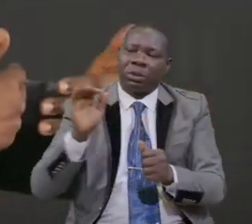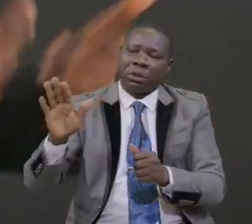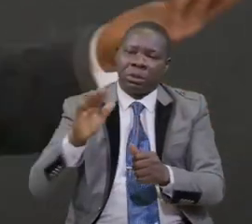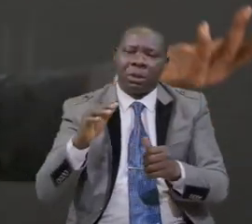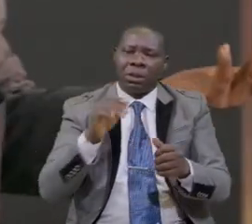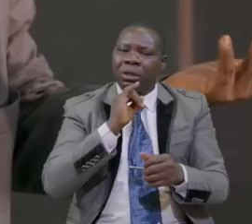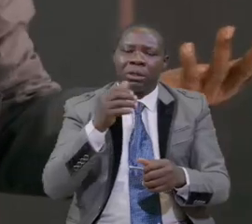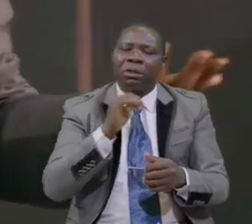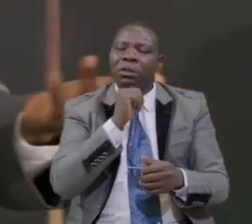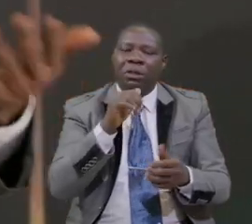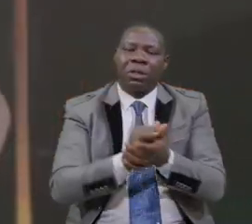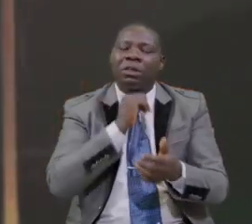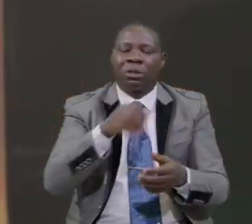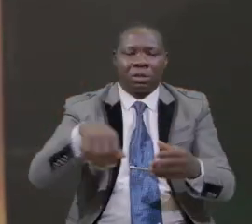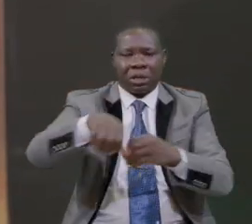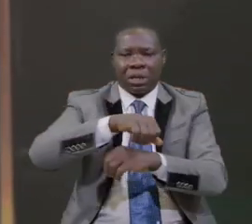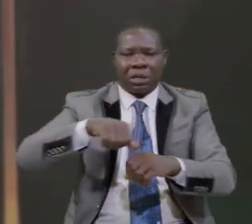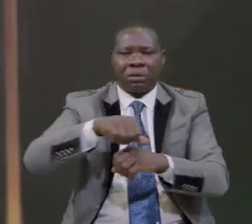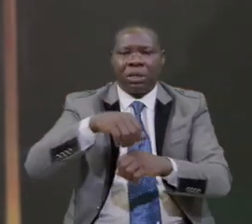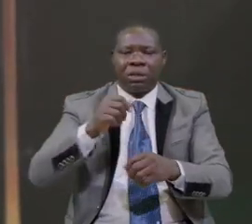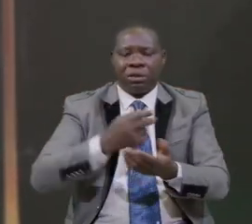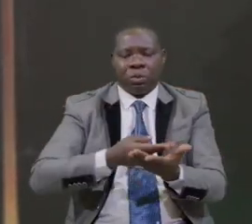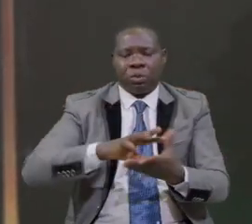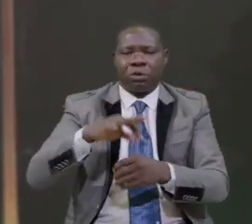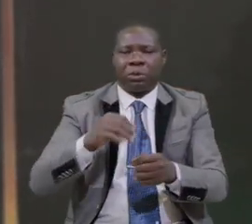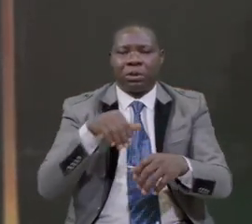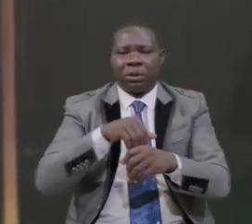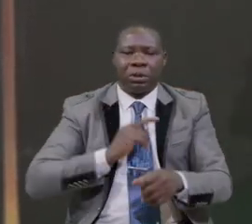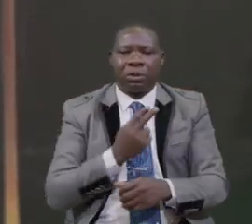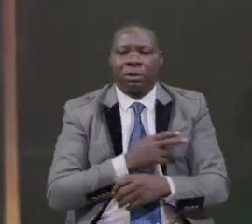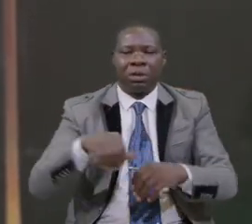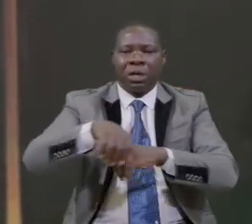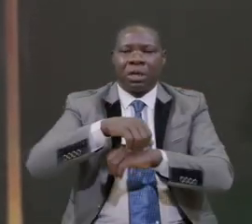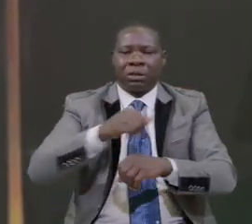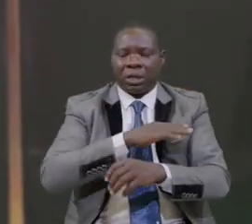Le Saint-Esprit sur nous et Christ en nous.